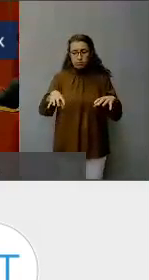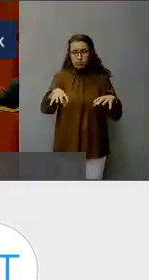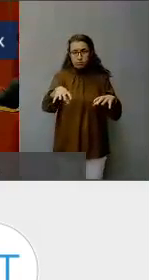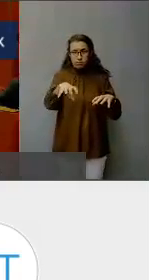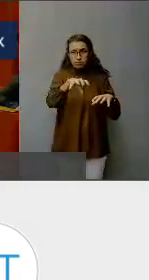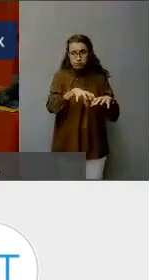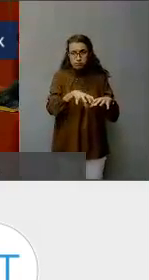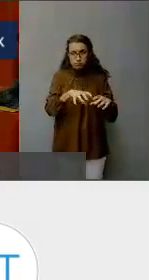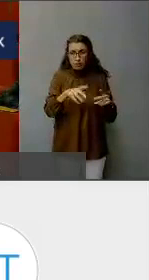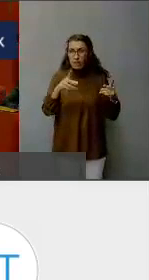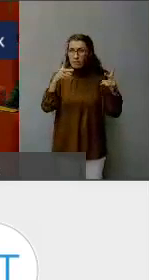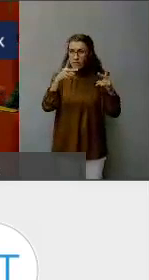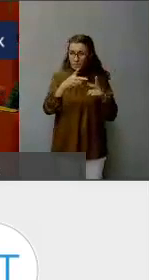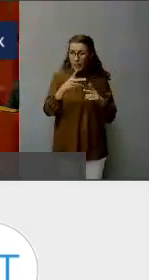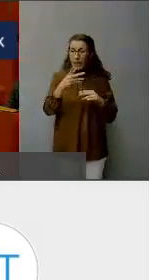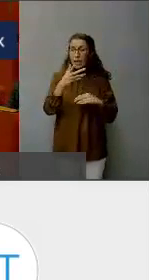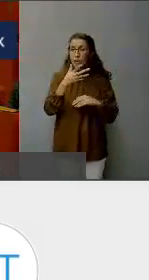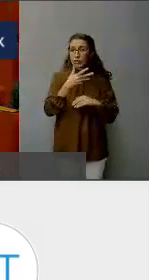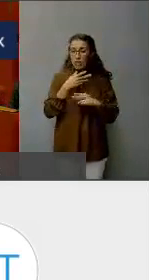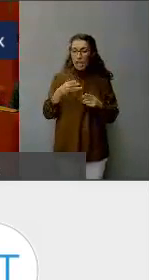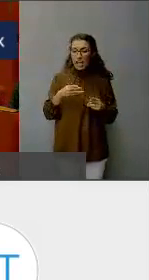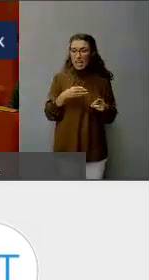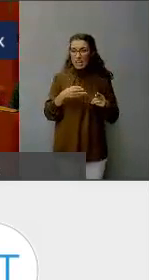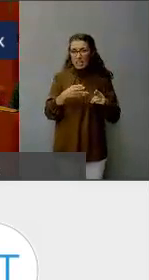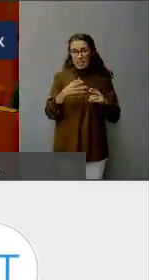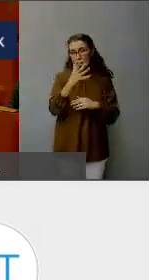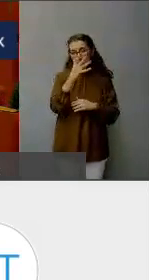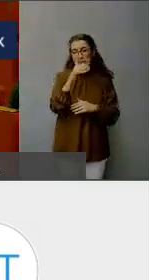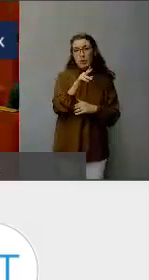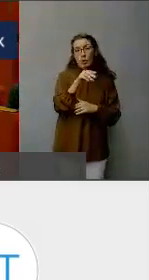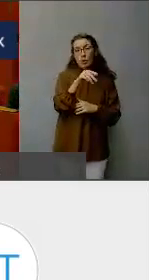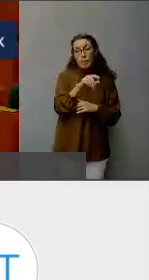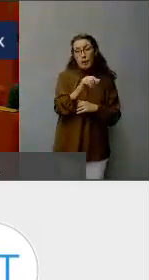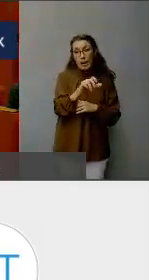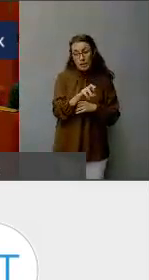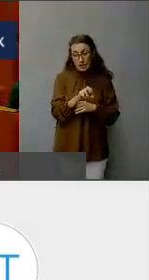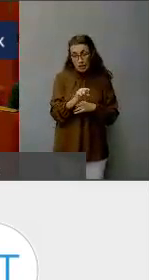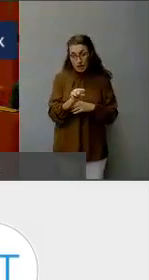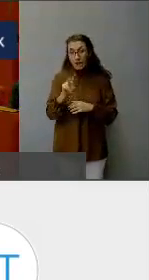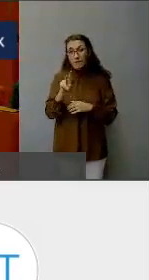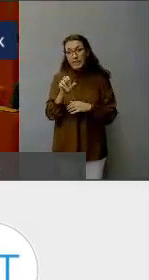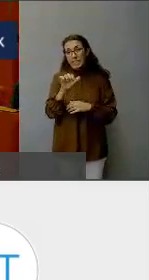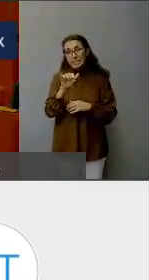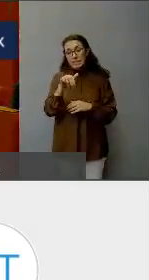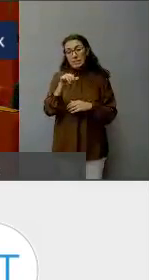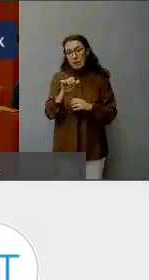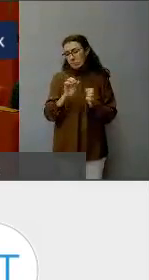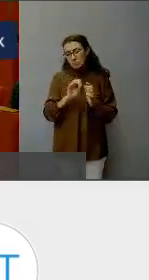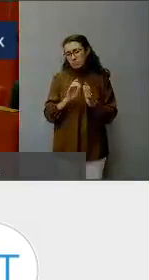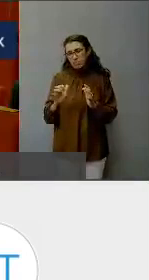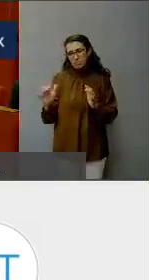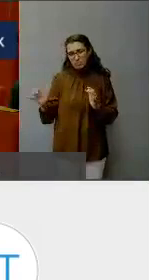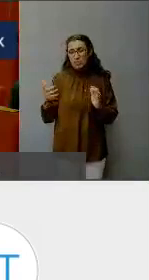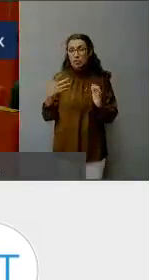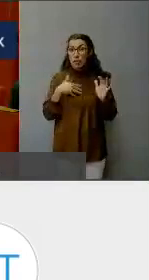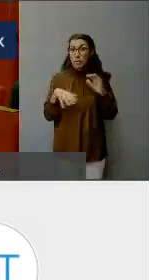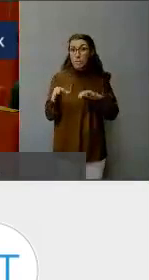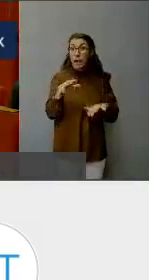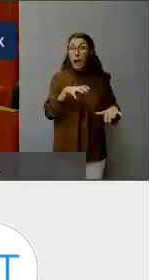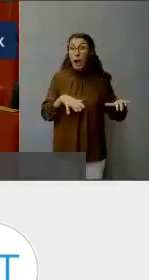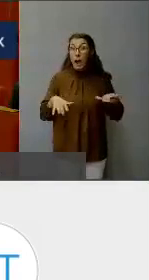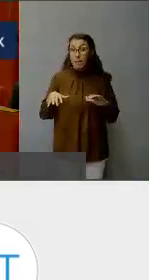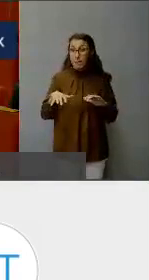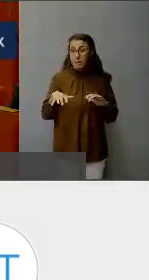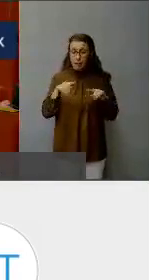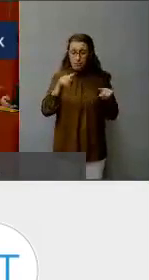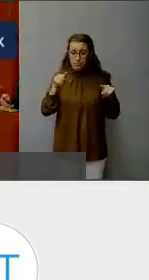delibera al tracciato di alcuni reveal rivolu para rio vesima ryo kanai altri rivi che sono citati non si tiene